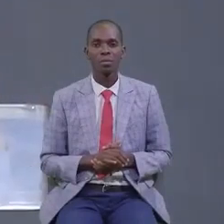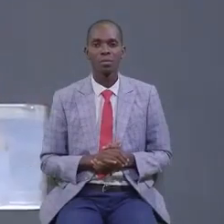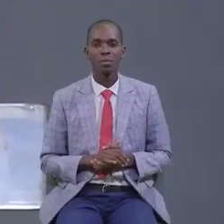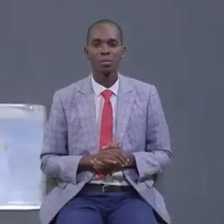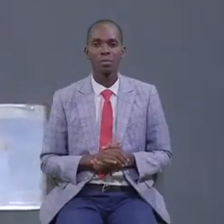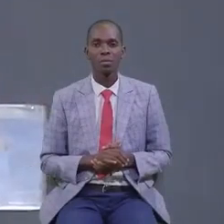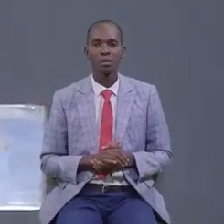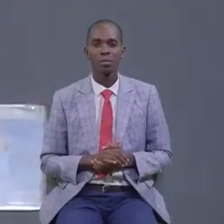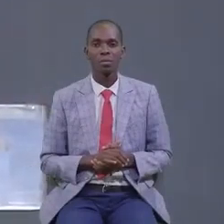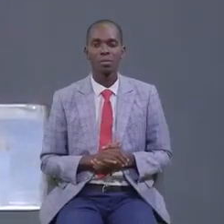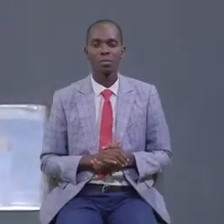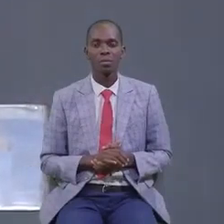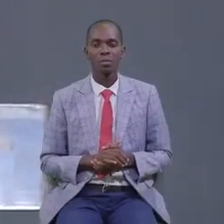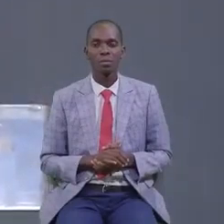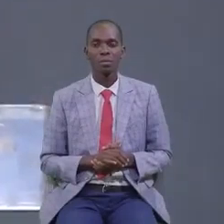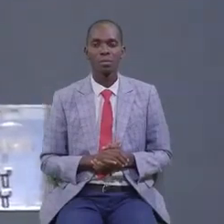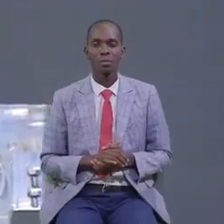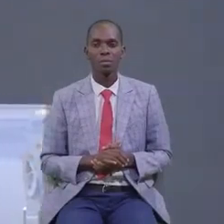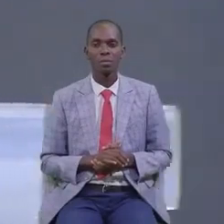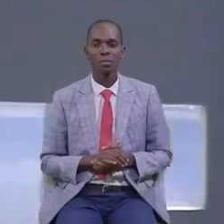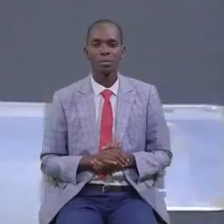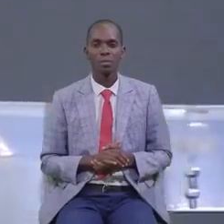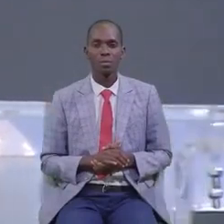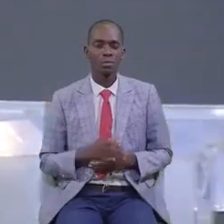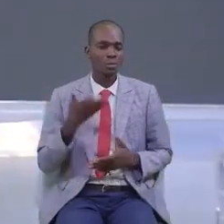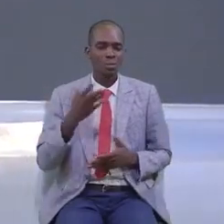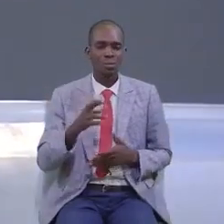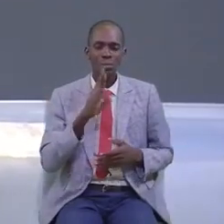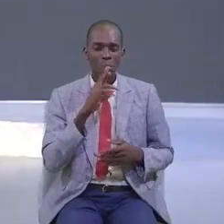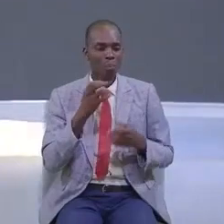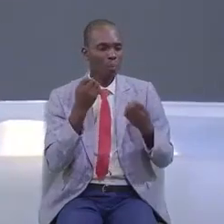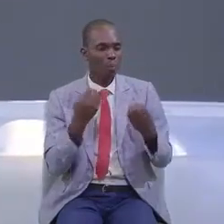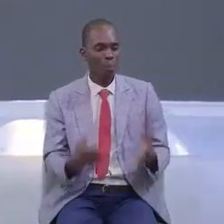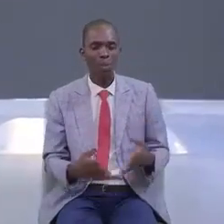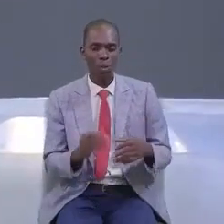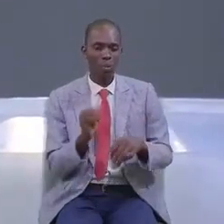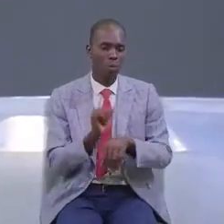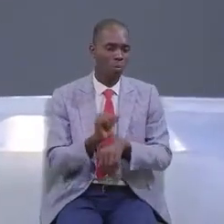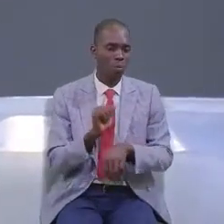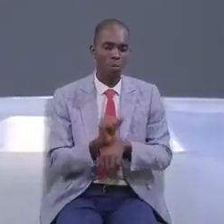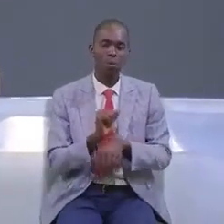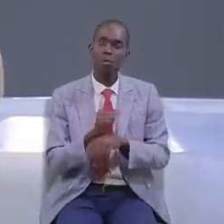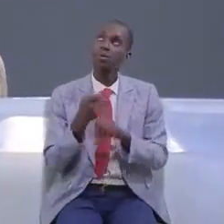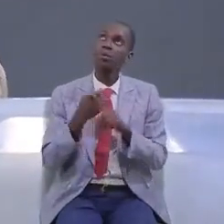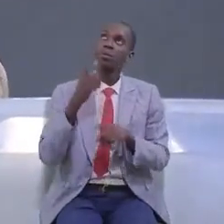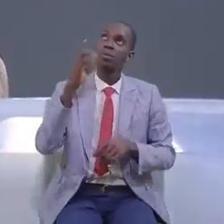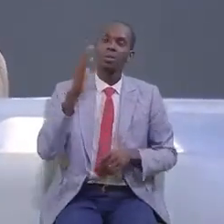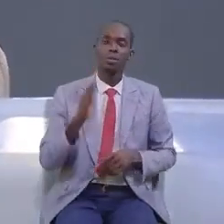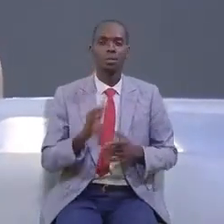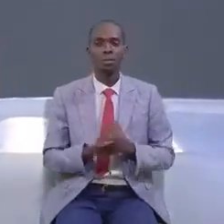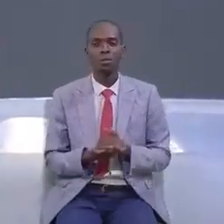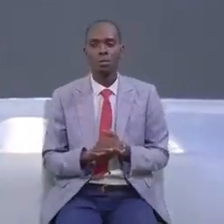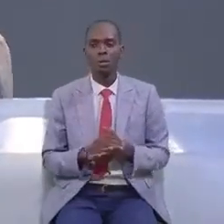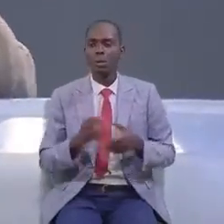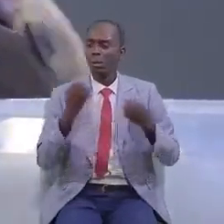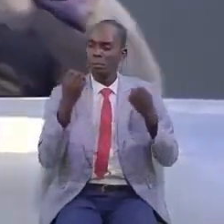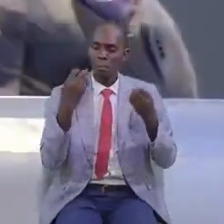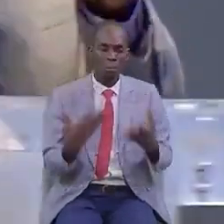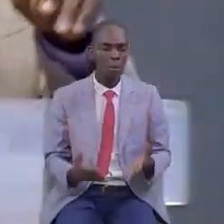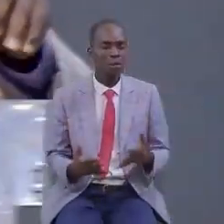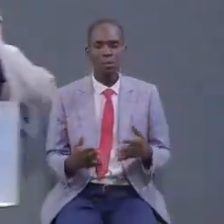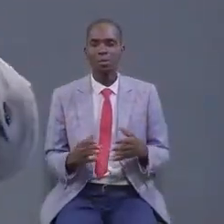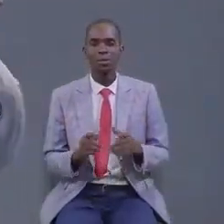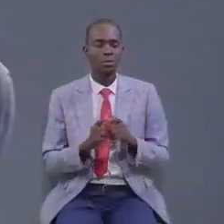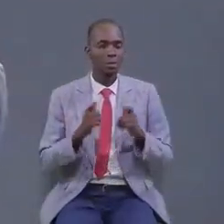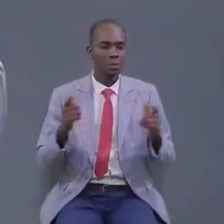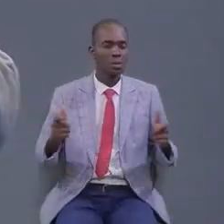lekkinchanayunna vaani gurinchi manam maatladutunnam many activities of god devuni yokka mukhyamaina karyakalapalu many attributes of god